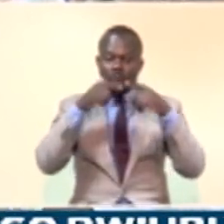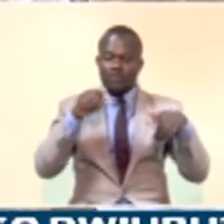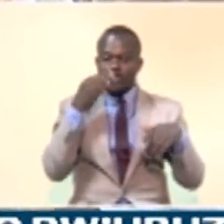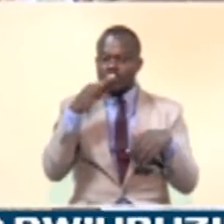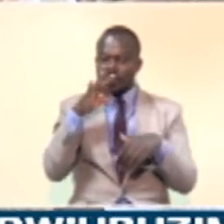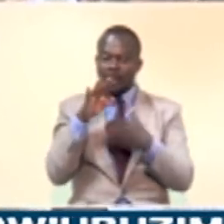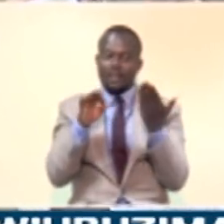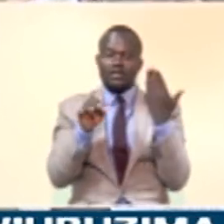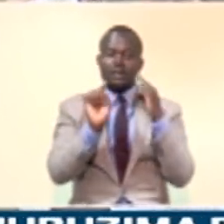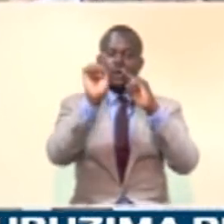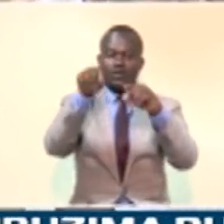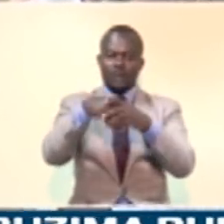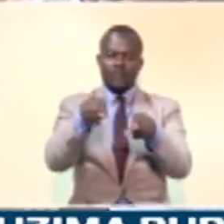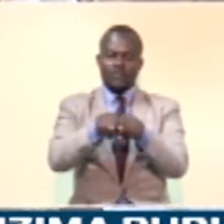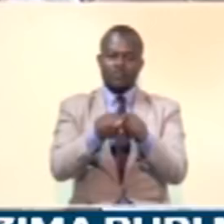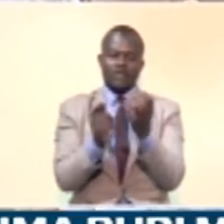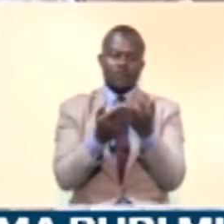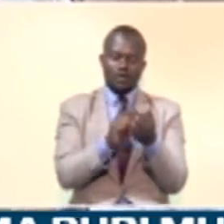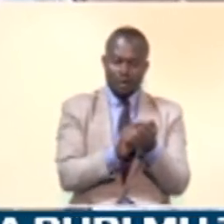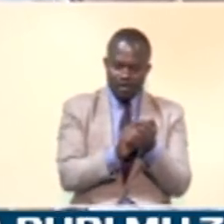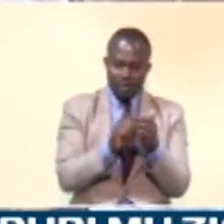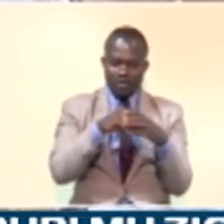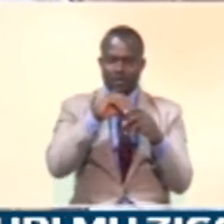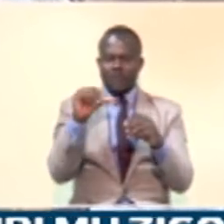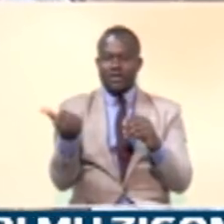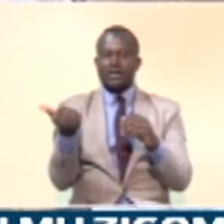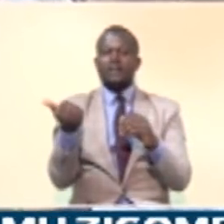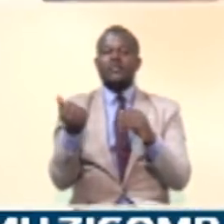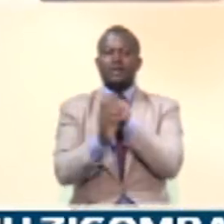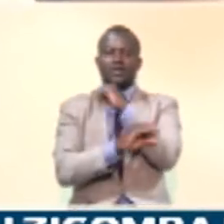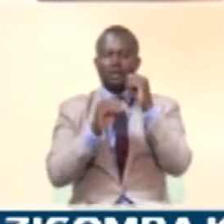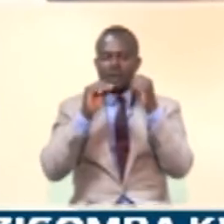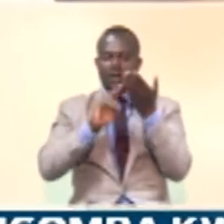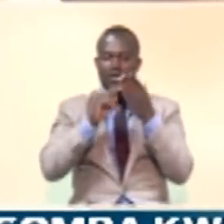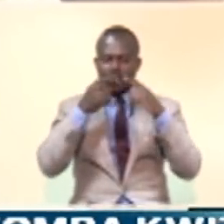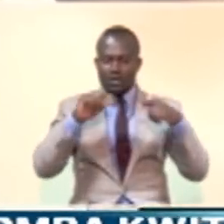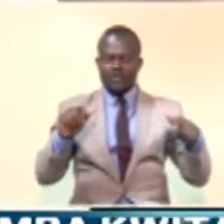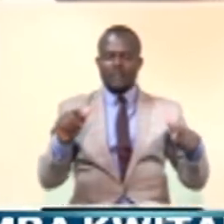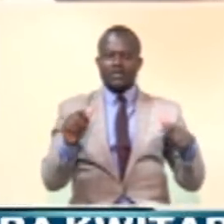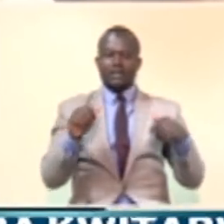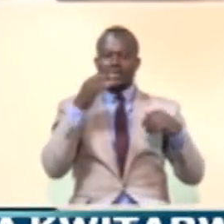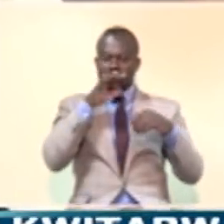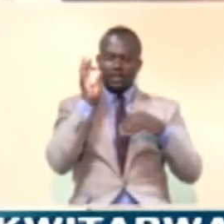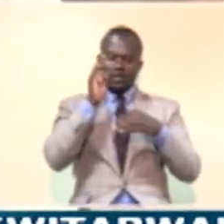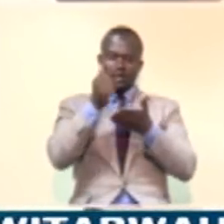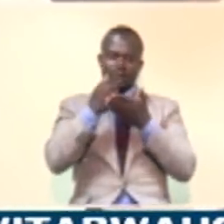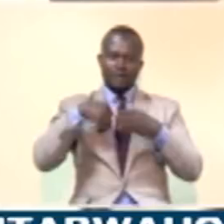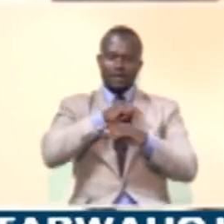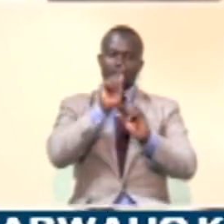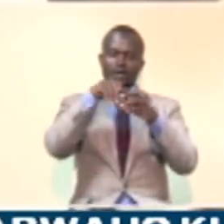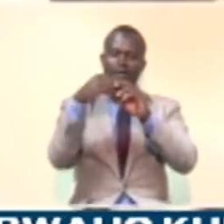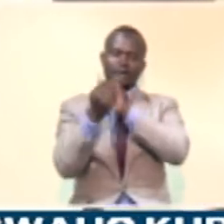rw'Igifaransa, ujya nko kurangura mu bihugu byo hanze bikoresha ururimi rw'Igifaransa. Igifaransa kizamfasha kujya mu bindi